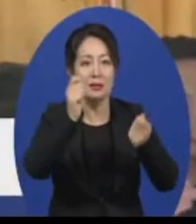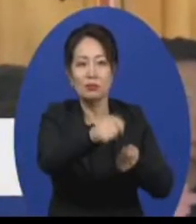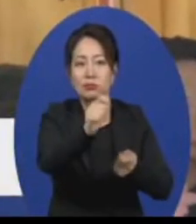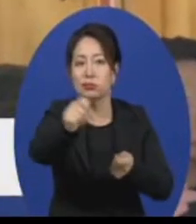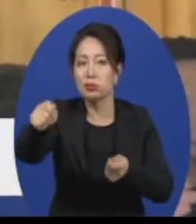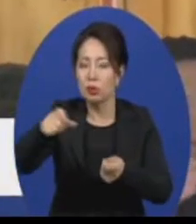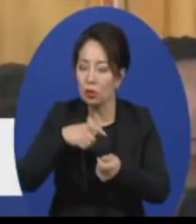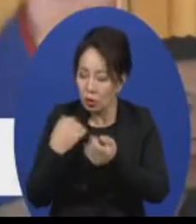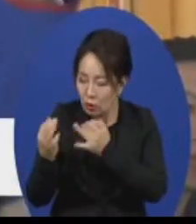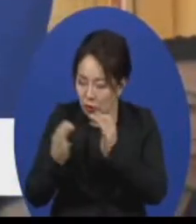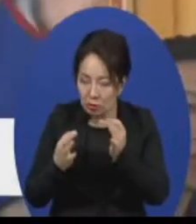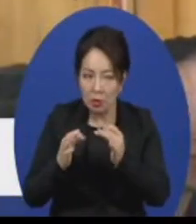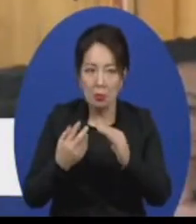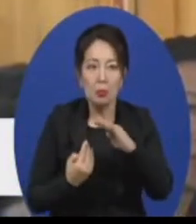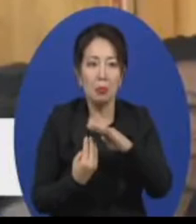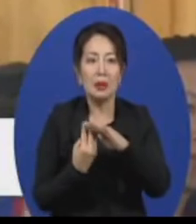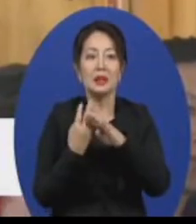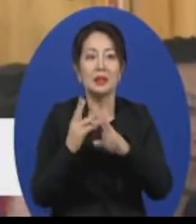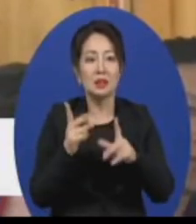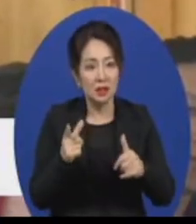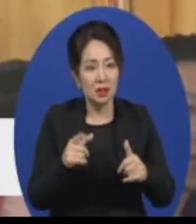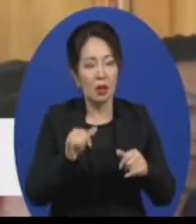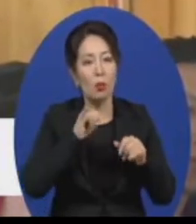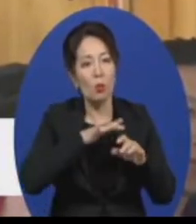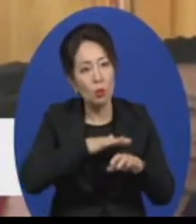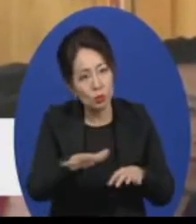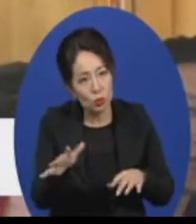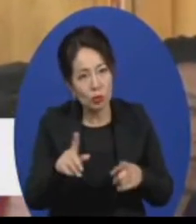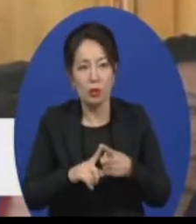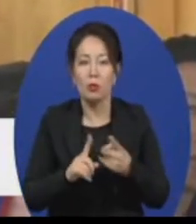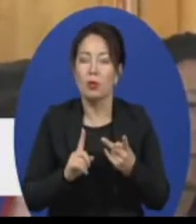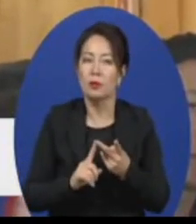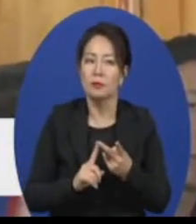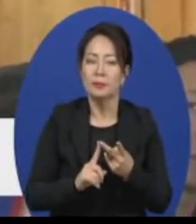бэлчээрээ сэргэх бэлчээрээ орчуулах